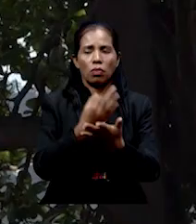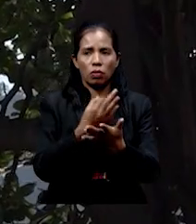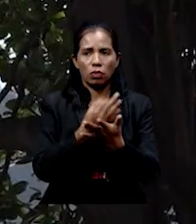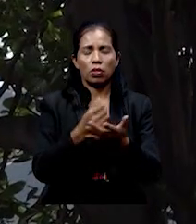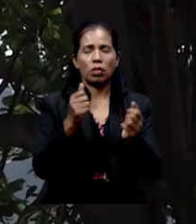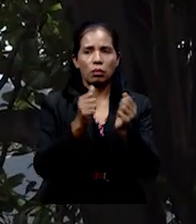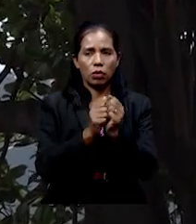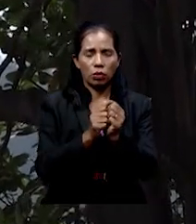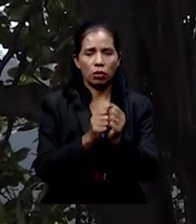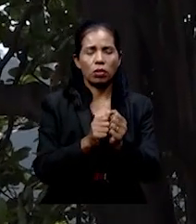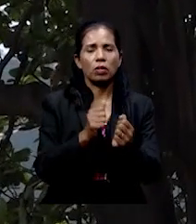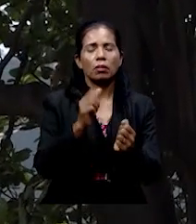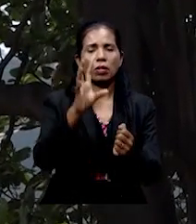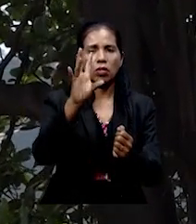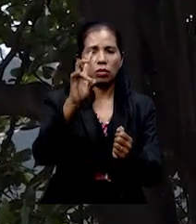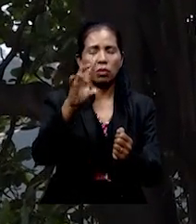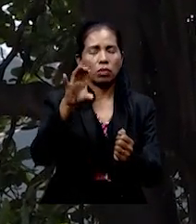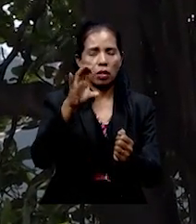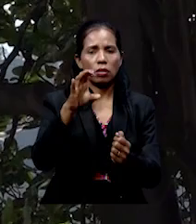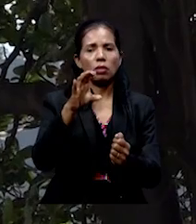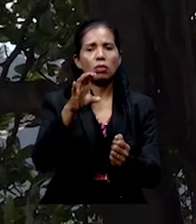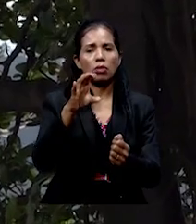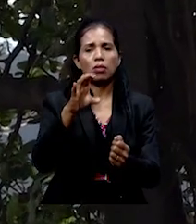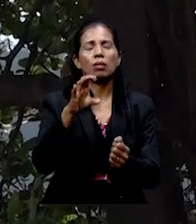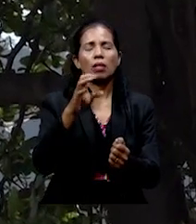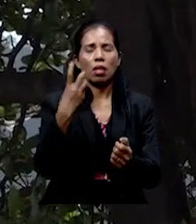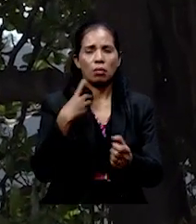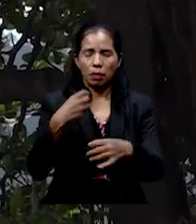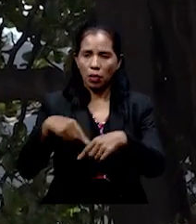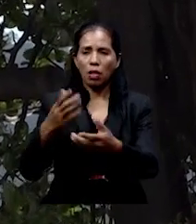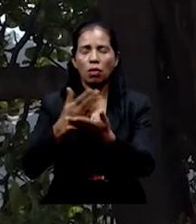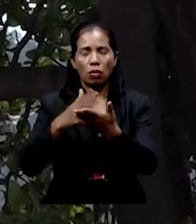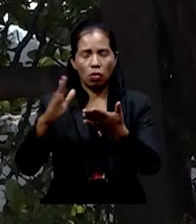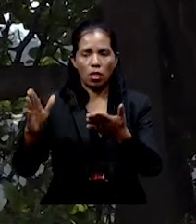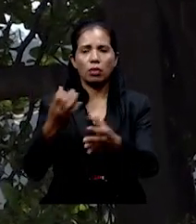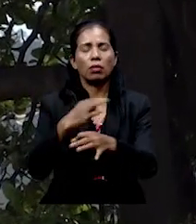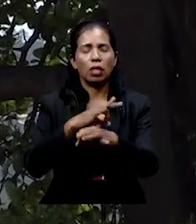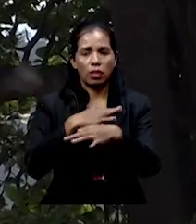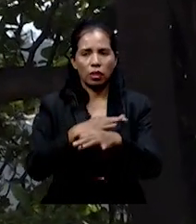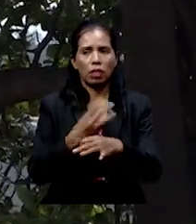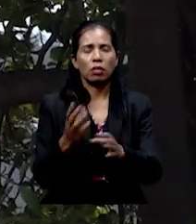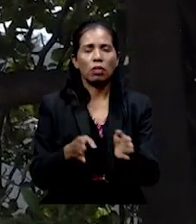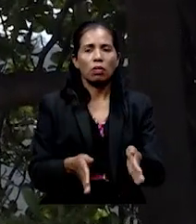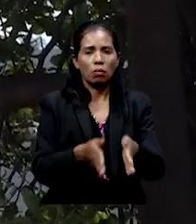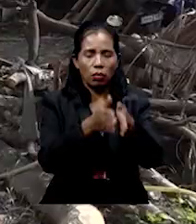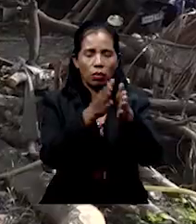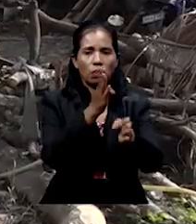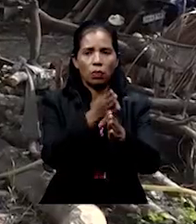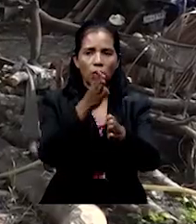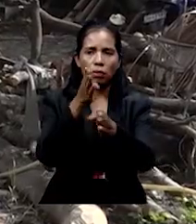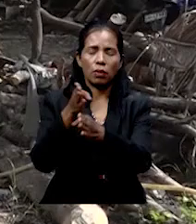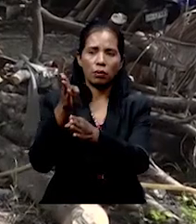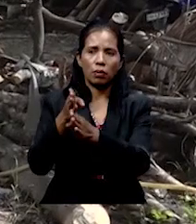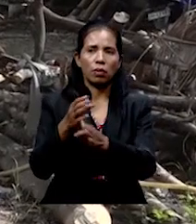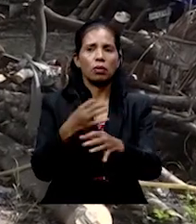tuzras hamut tuzras resine ma ba ambe hadiane ba ami hola blok halu fal saluran Kalau file be